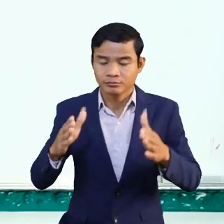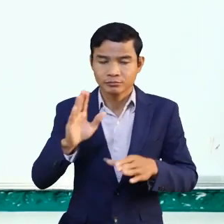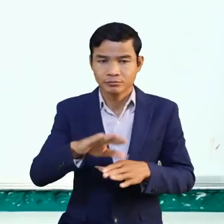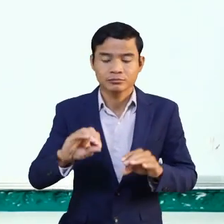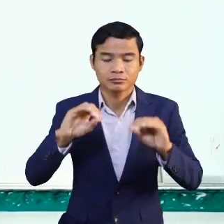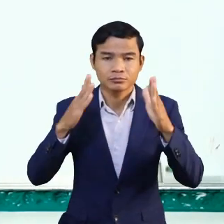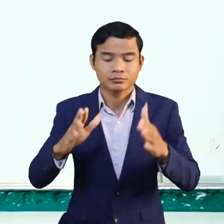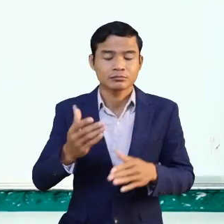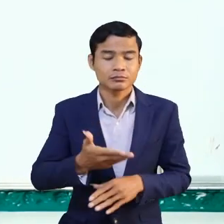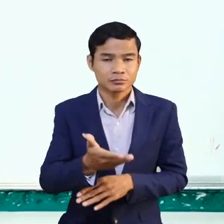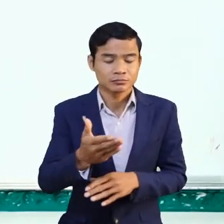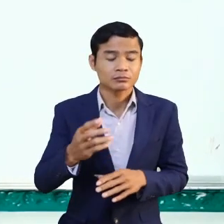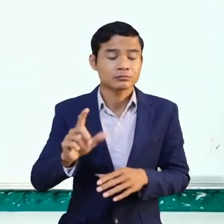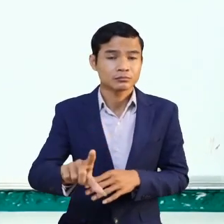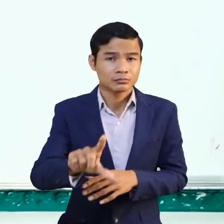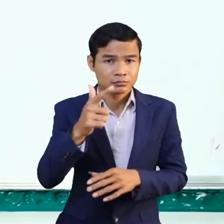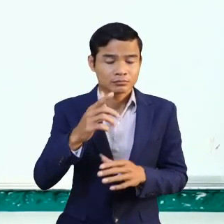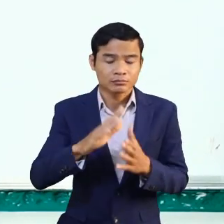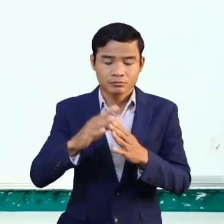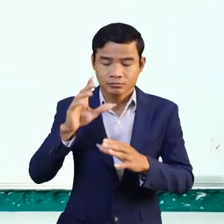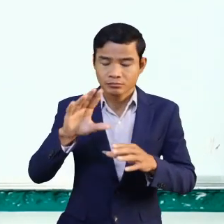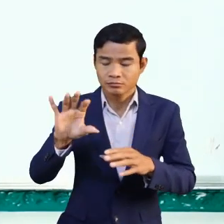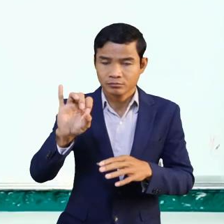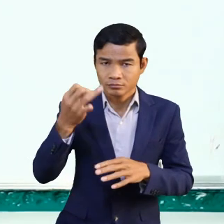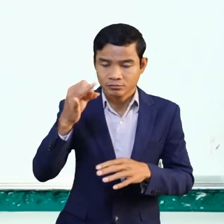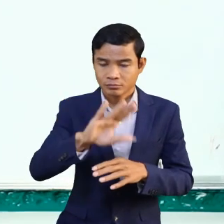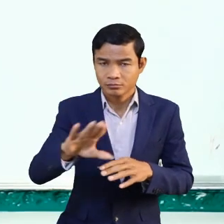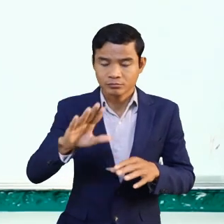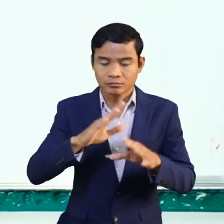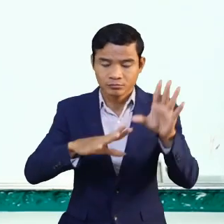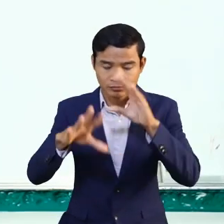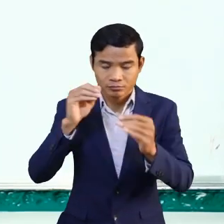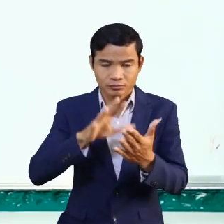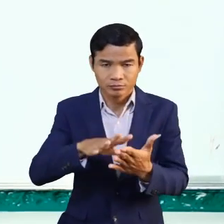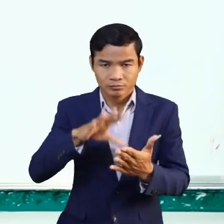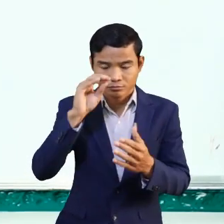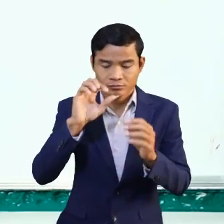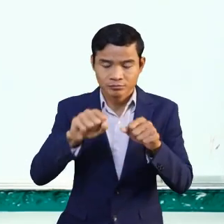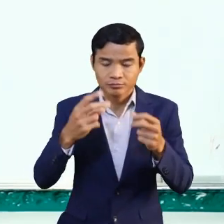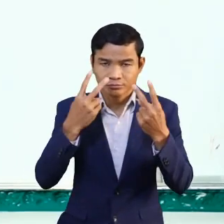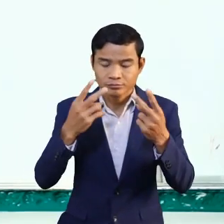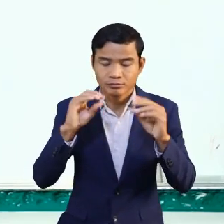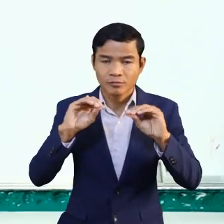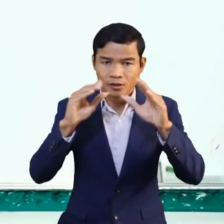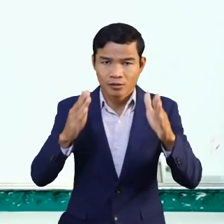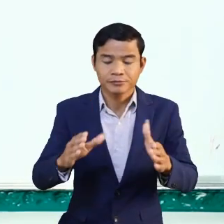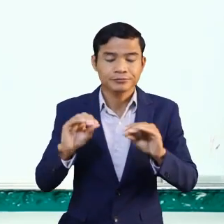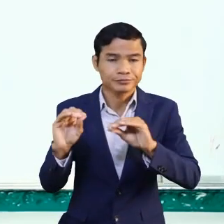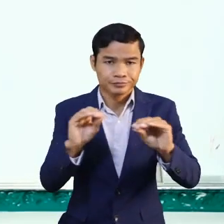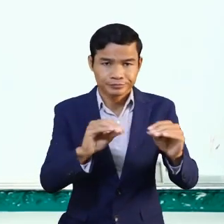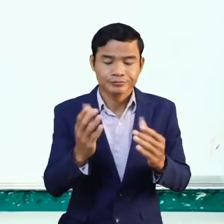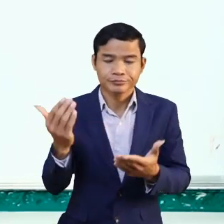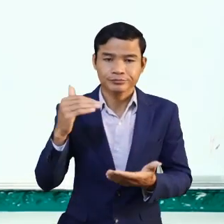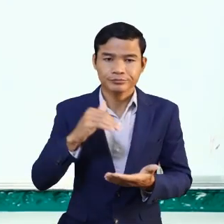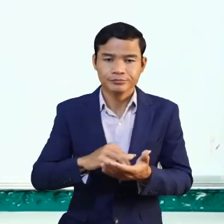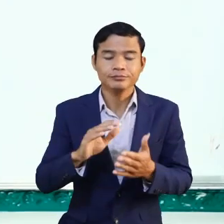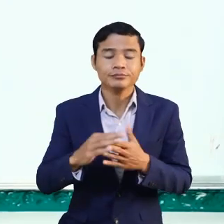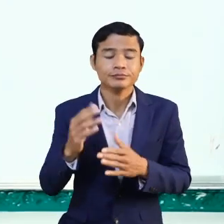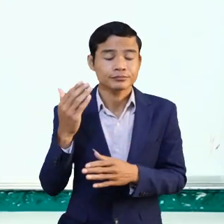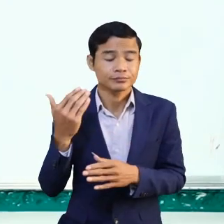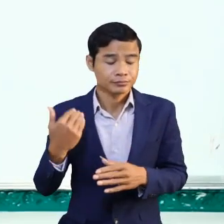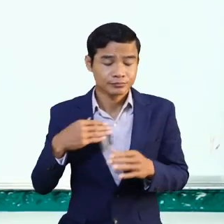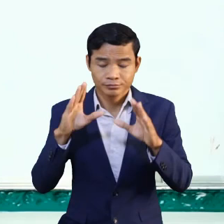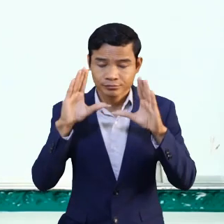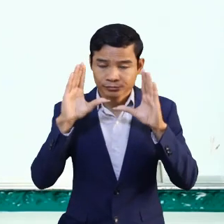ណាកូនណាអ្នកគ្រូសូមជូនពរកូនឲ្យជោគជ័យក្នុងការសិក្សាទាំងអស់គ្នាចាកូនអាចតាមដានការបង្រៀនរបស់អ្នកគ្រូម្ដងទៀតបាន